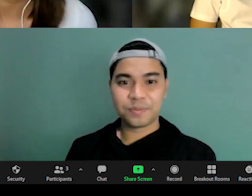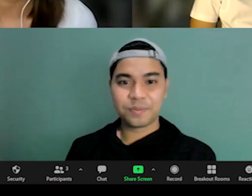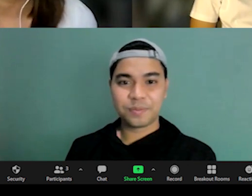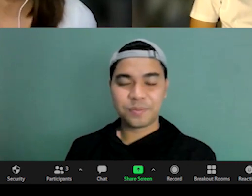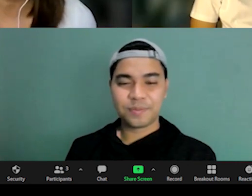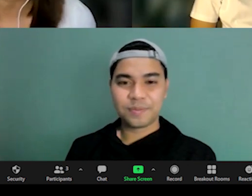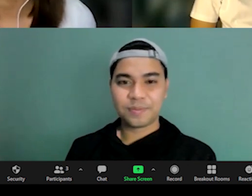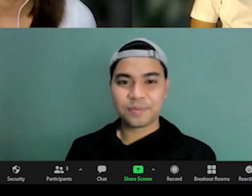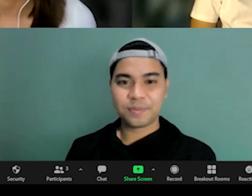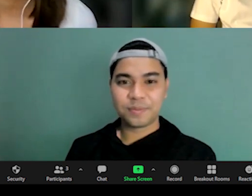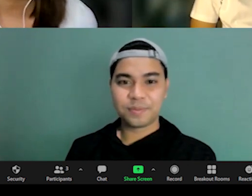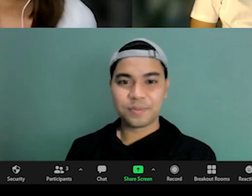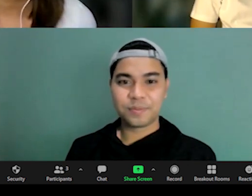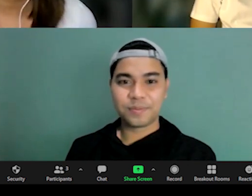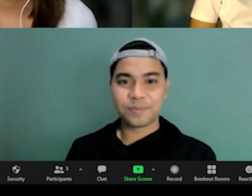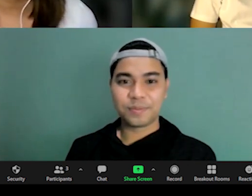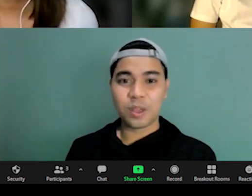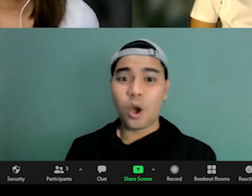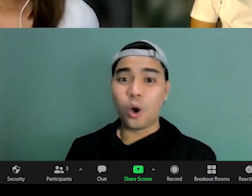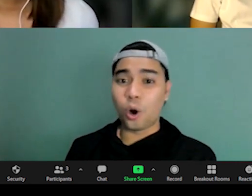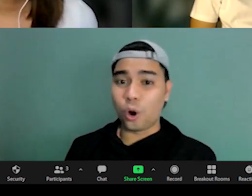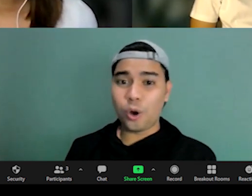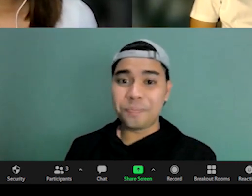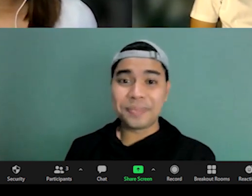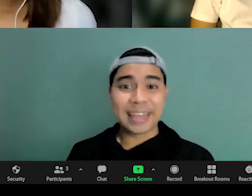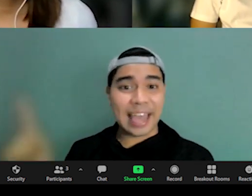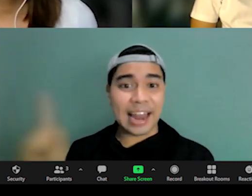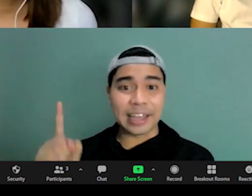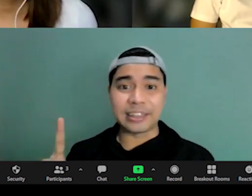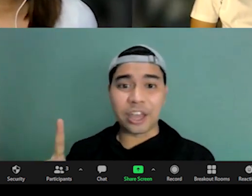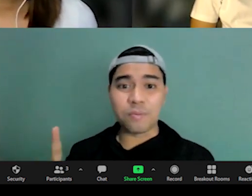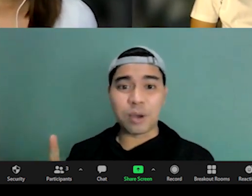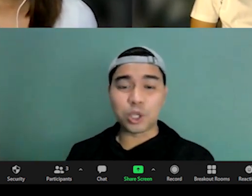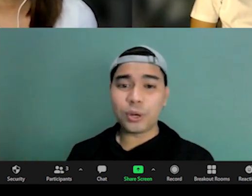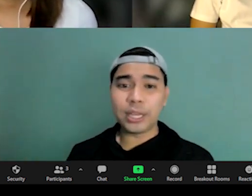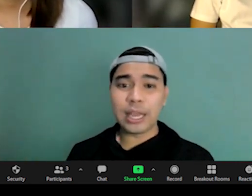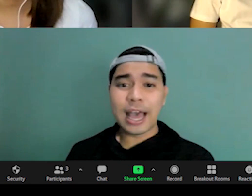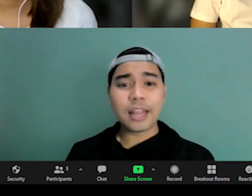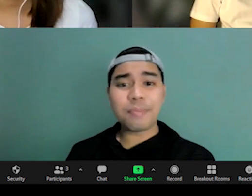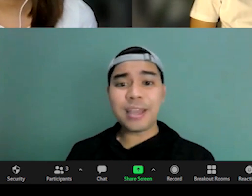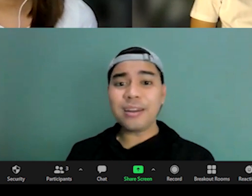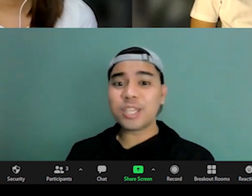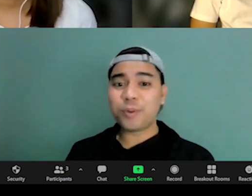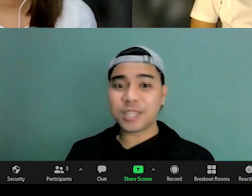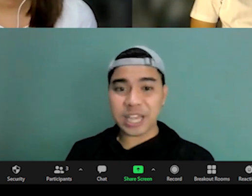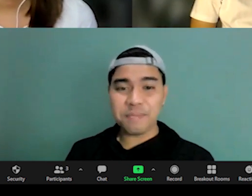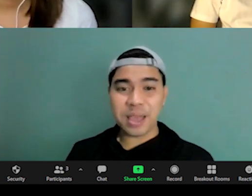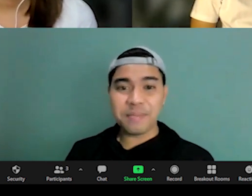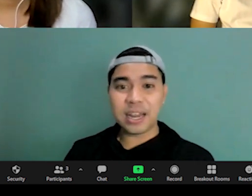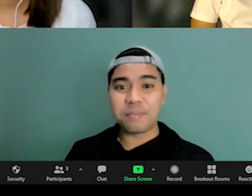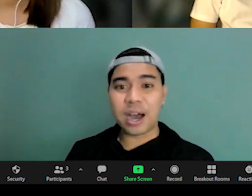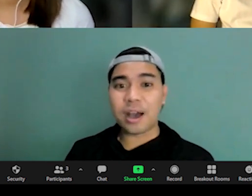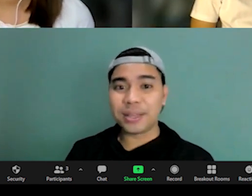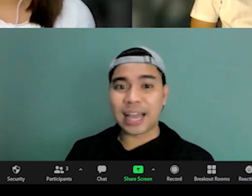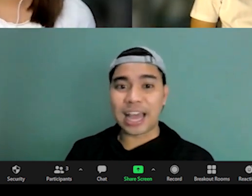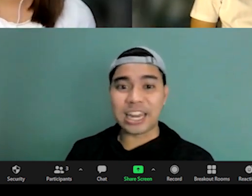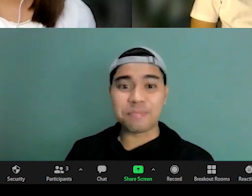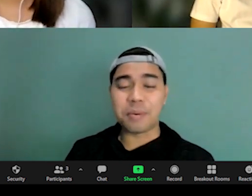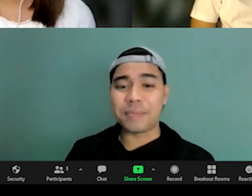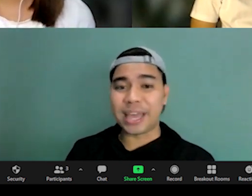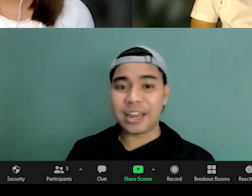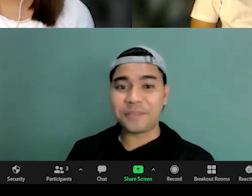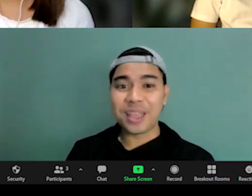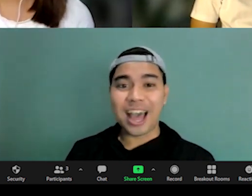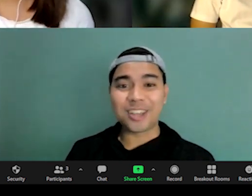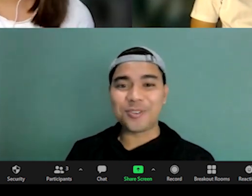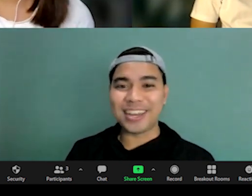responsible journalism Oo kaya lagi tayong magsuri at maging responsable bilang mga kabataan